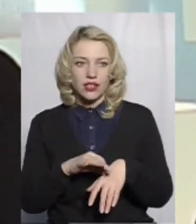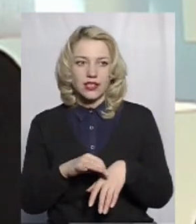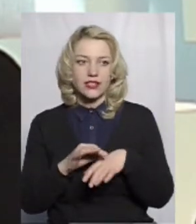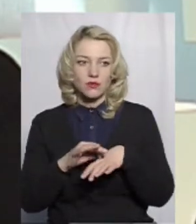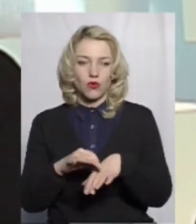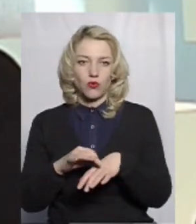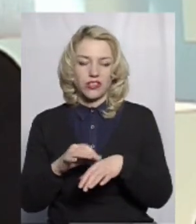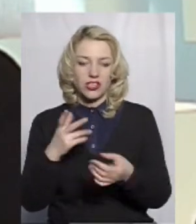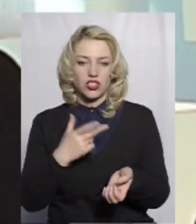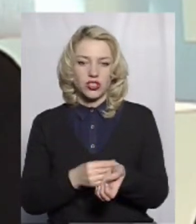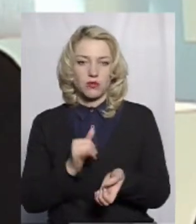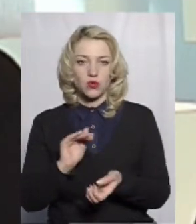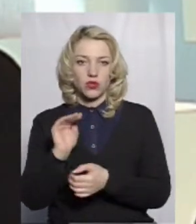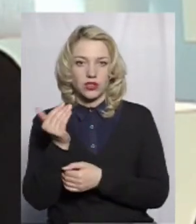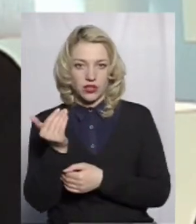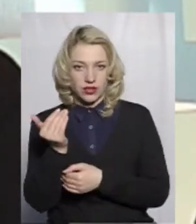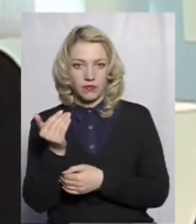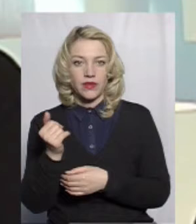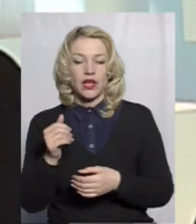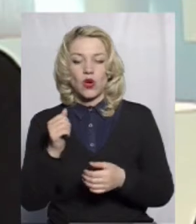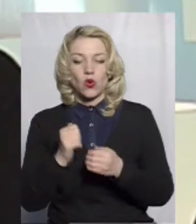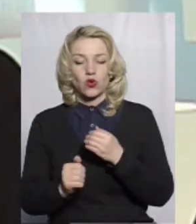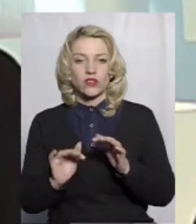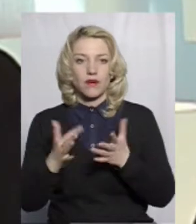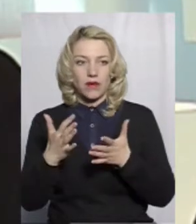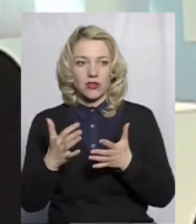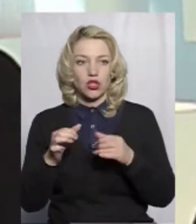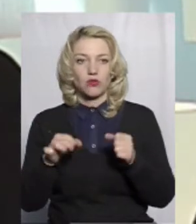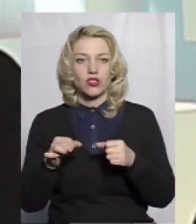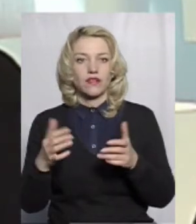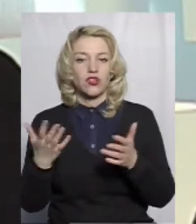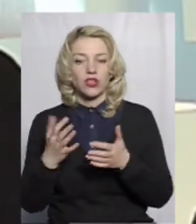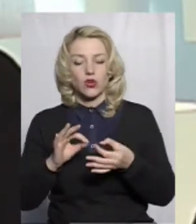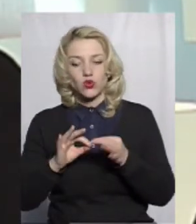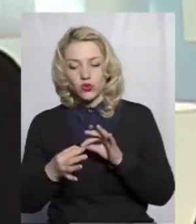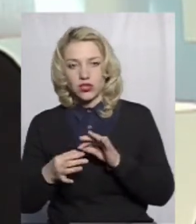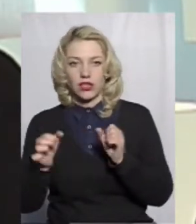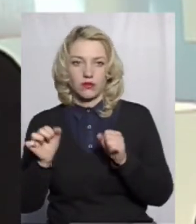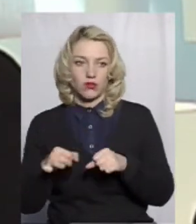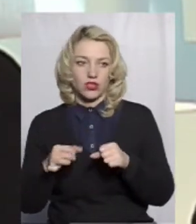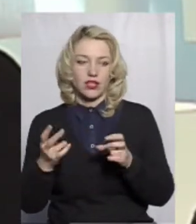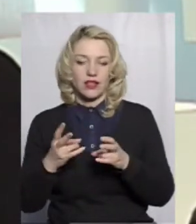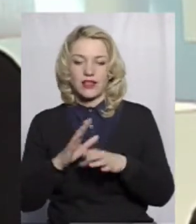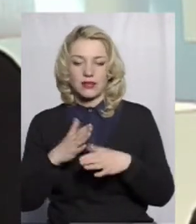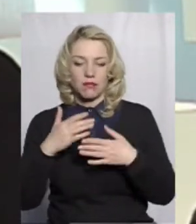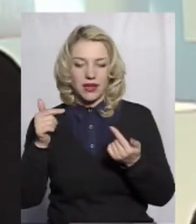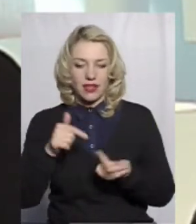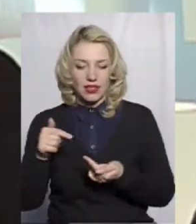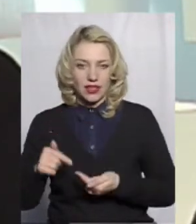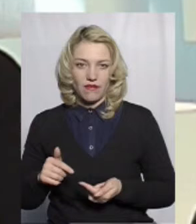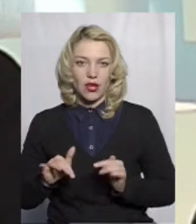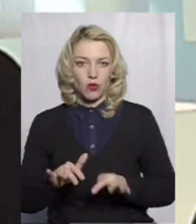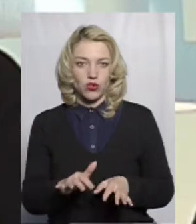проведенням щеплень у дитини. Кожний випадок можливих якихось ускладнень, можливих несприятливих подій